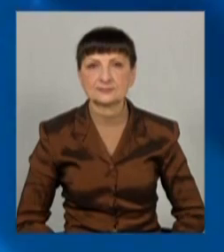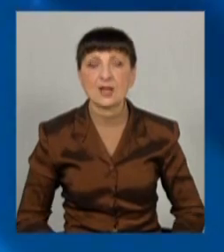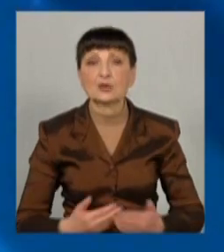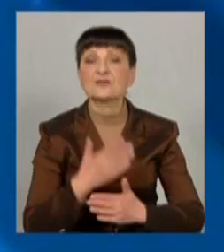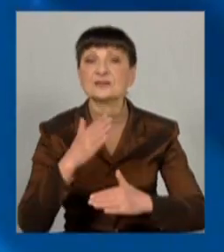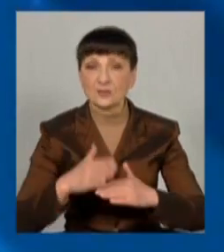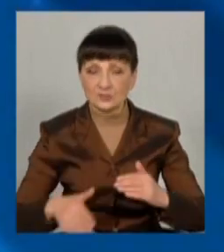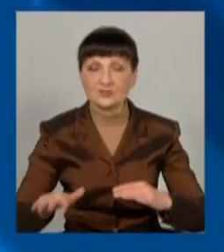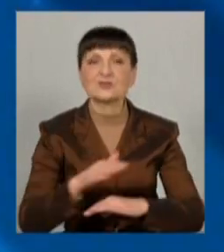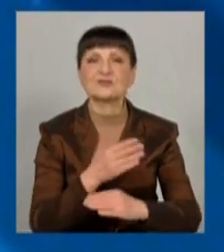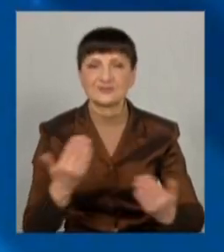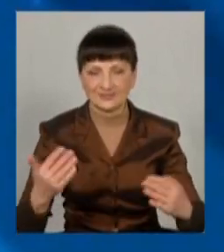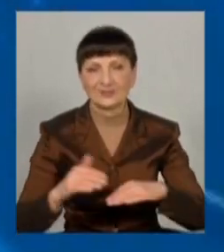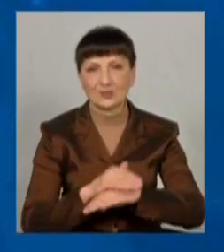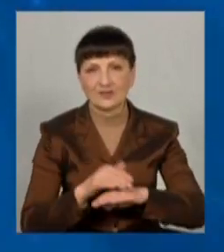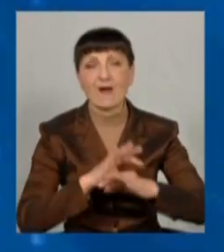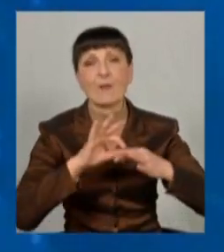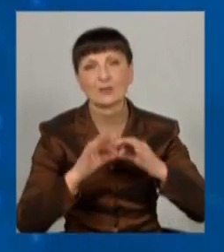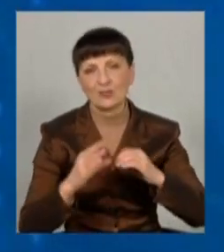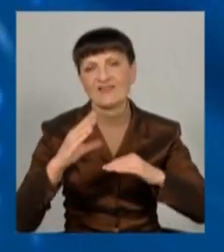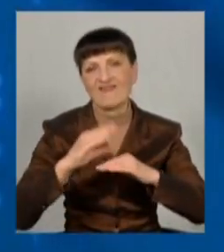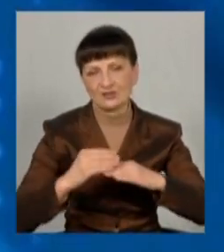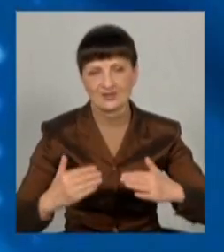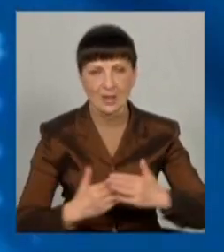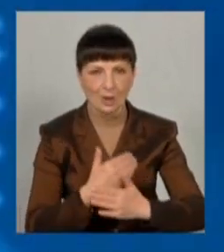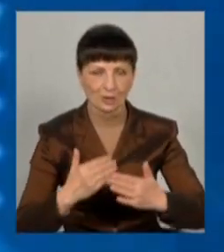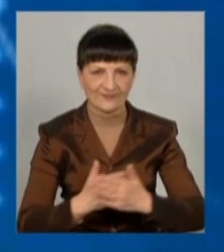Это все новости к данному часу. Более подробно о событиях дня смотрите в